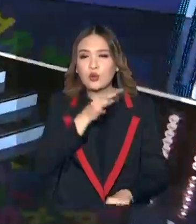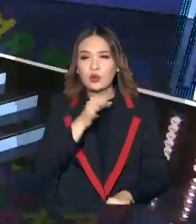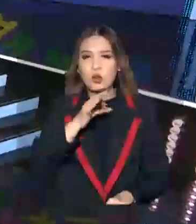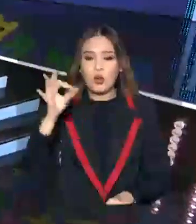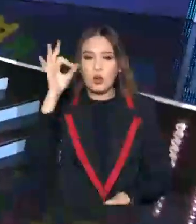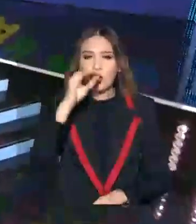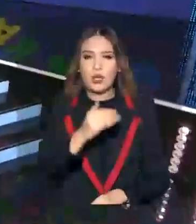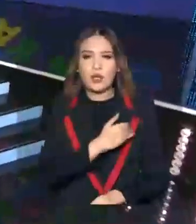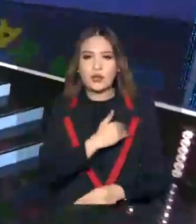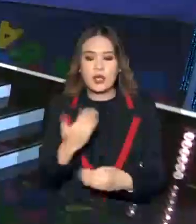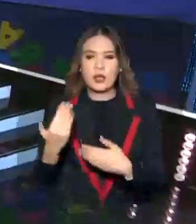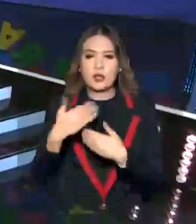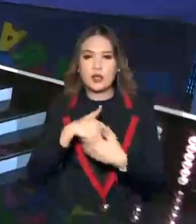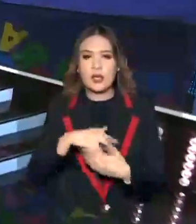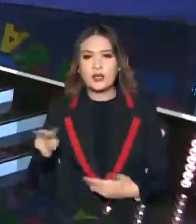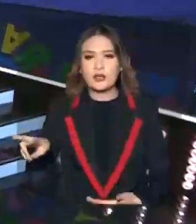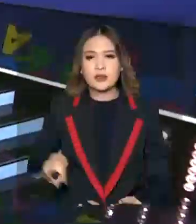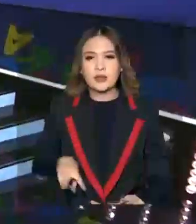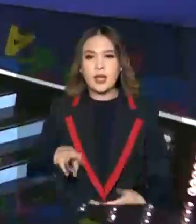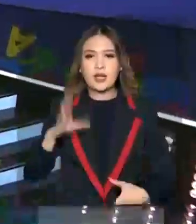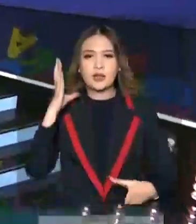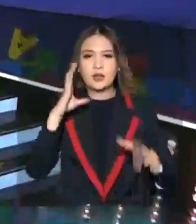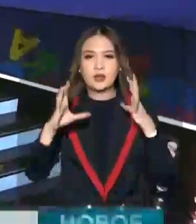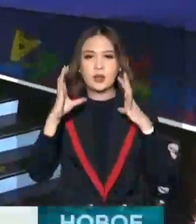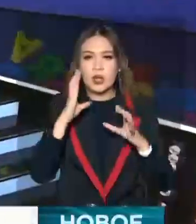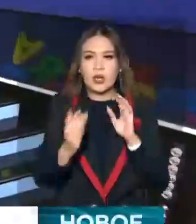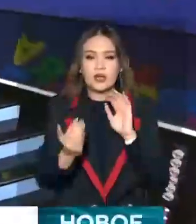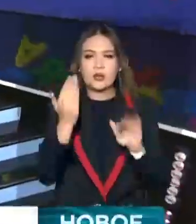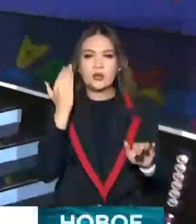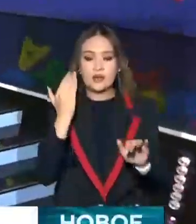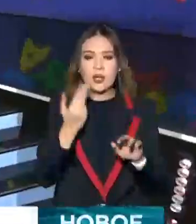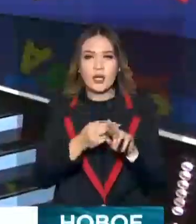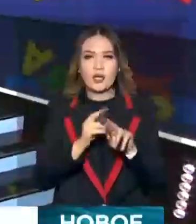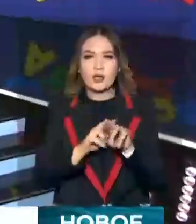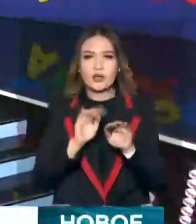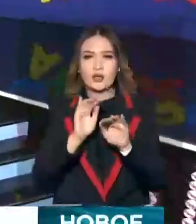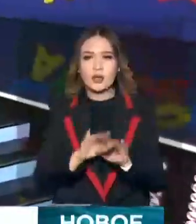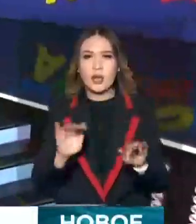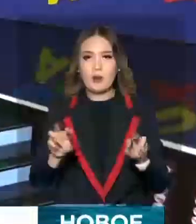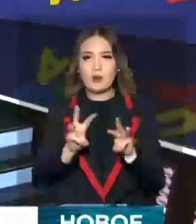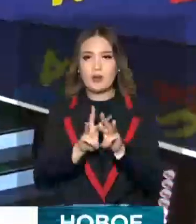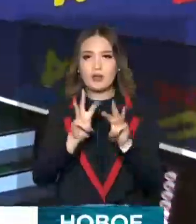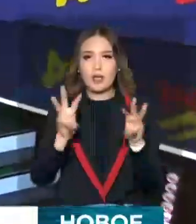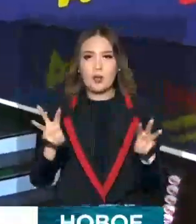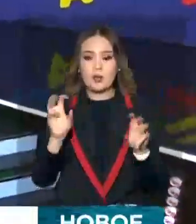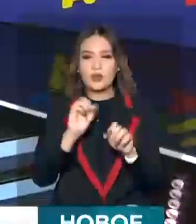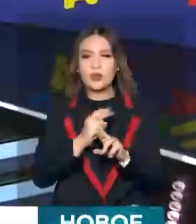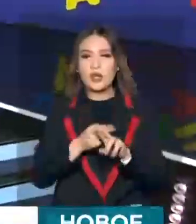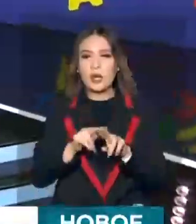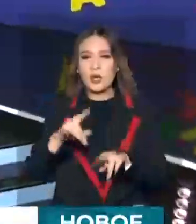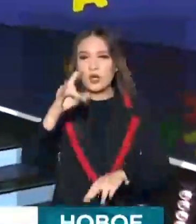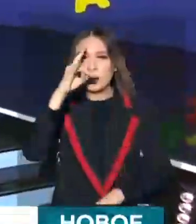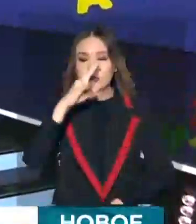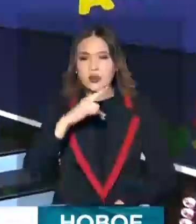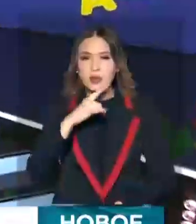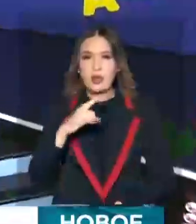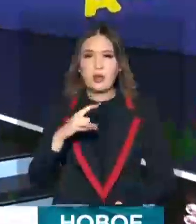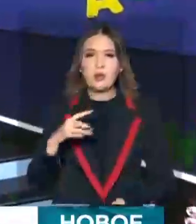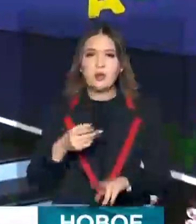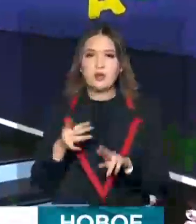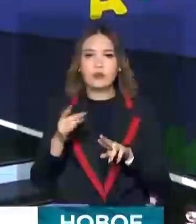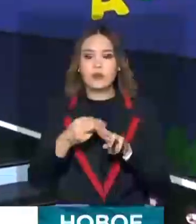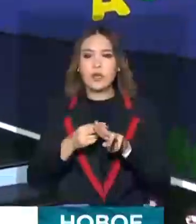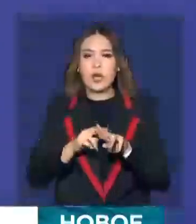обсудим с гостем студии, директором Института раннего развития детей Министерства просвещения Республики Казахстан